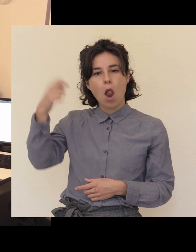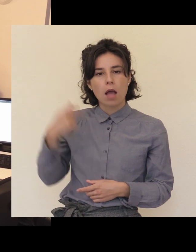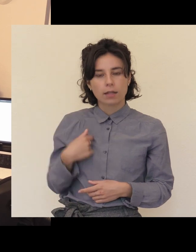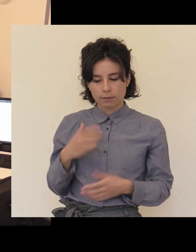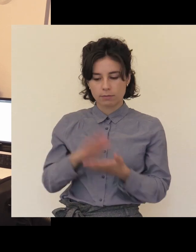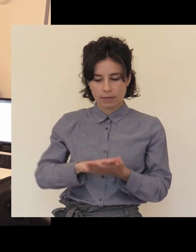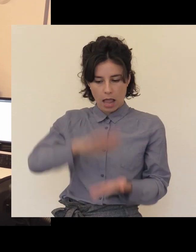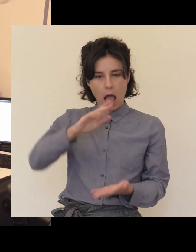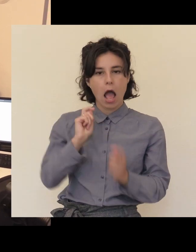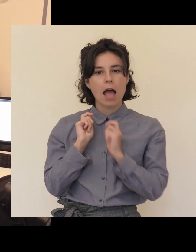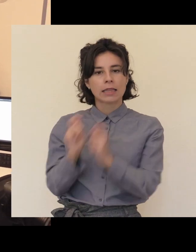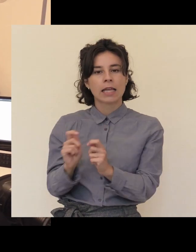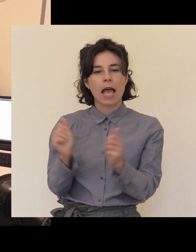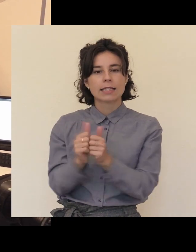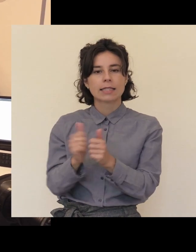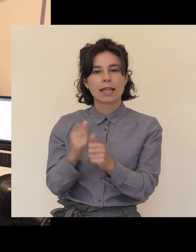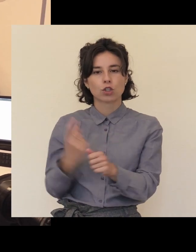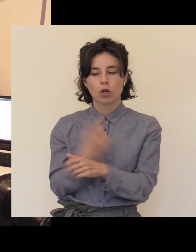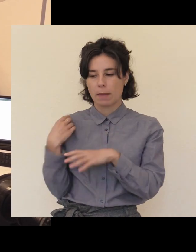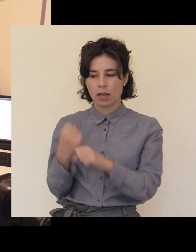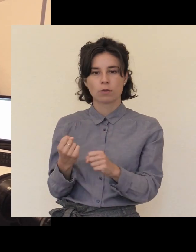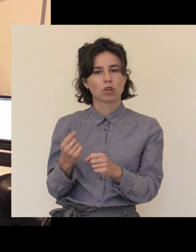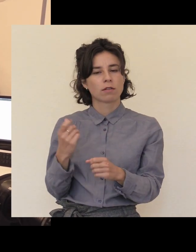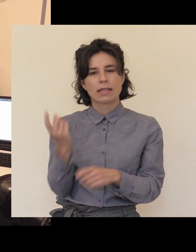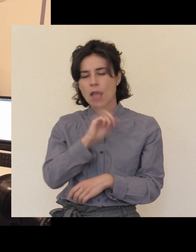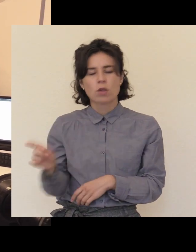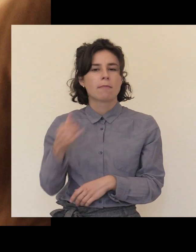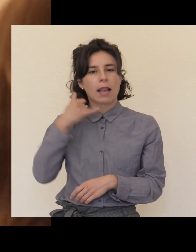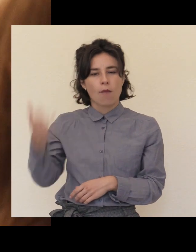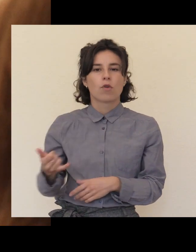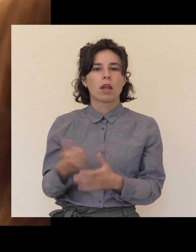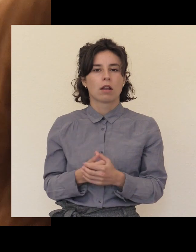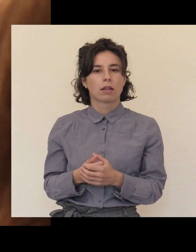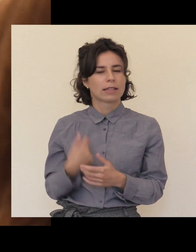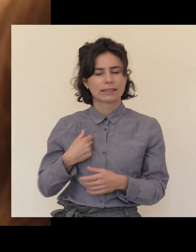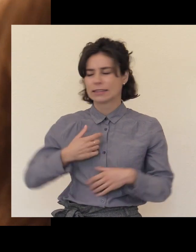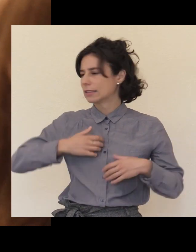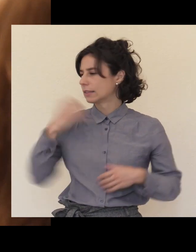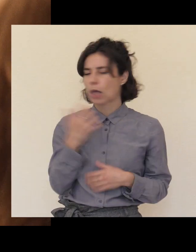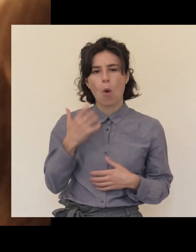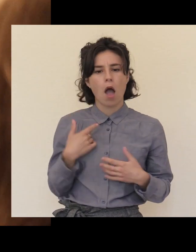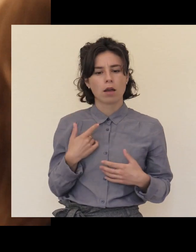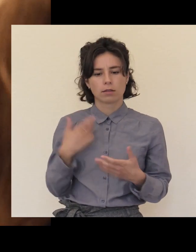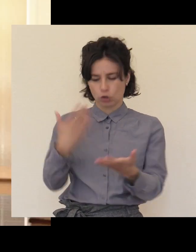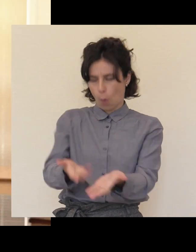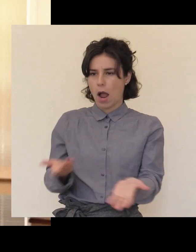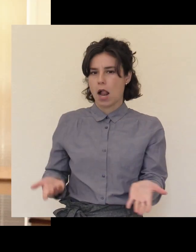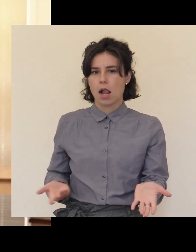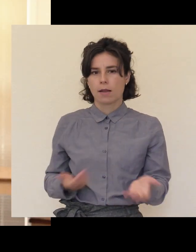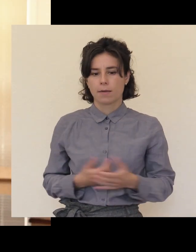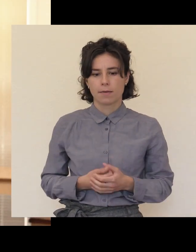Anträge auf Assistenzstunden. Ich habe schon tausendmal mit Ihnen telefoniert. Ich bin stinksauer. Schauen Sie sich das mal an.